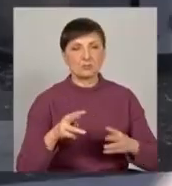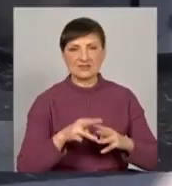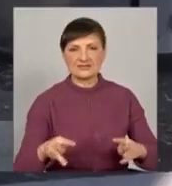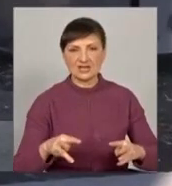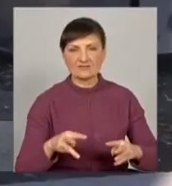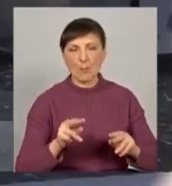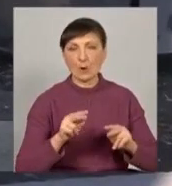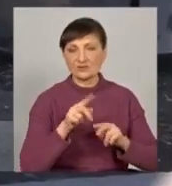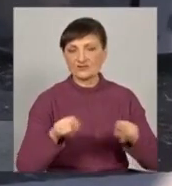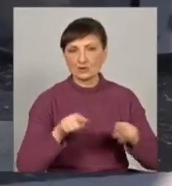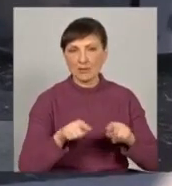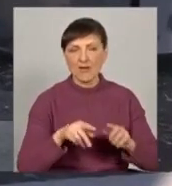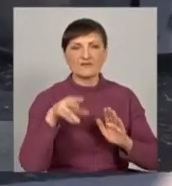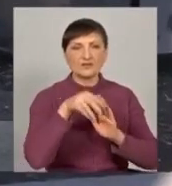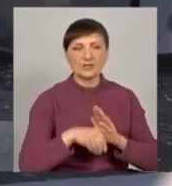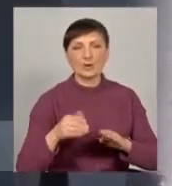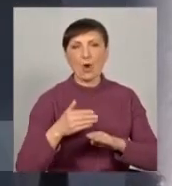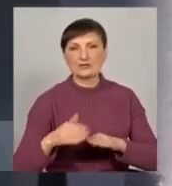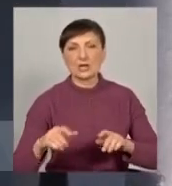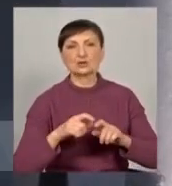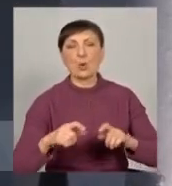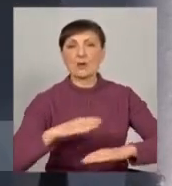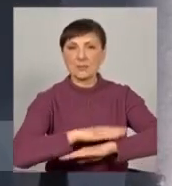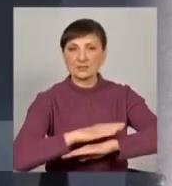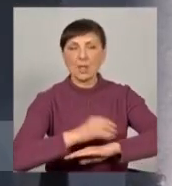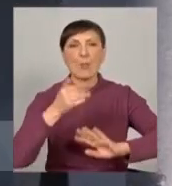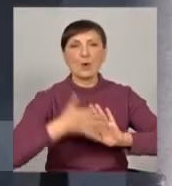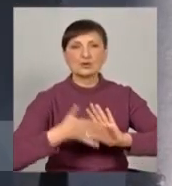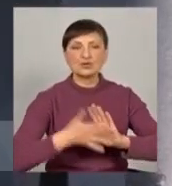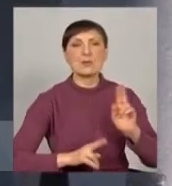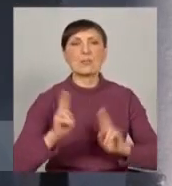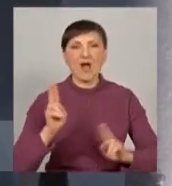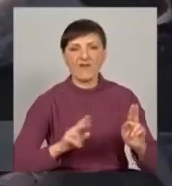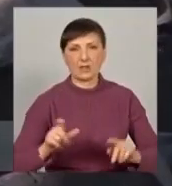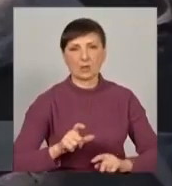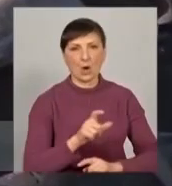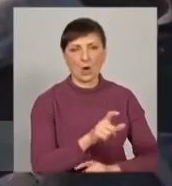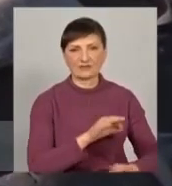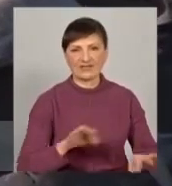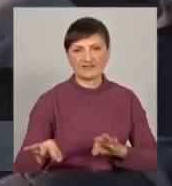Министерству просвещения внедрить отдельный школьный предмет по изучению правил дорожного движения.